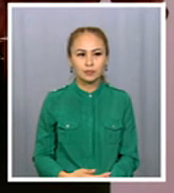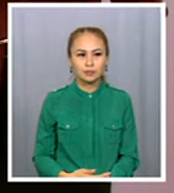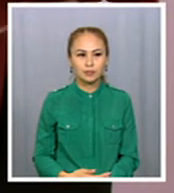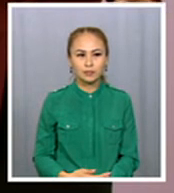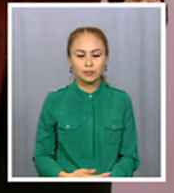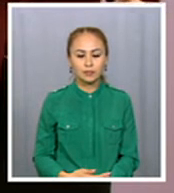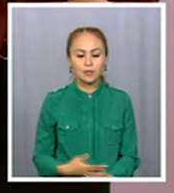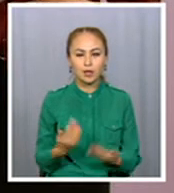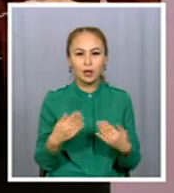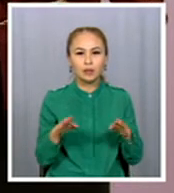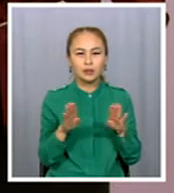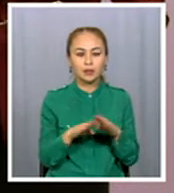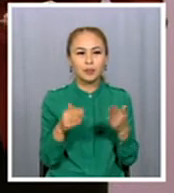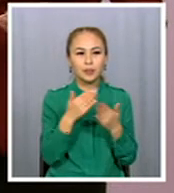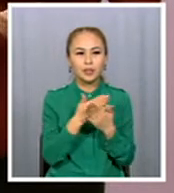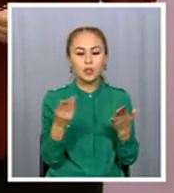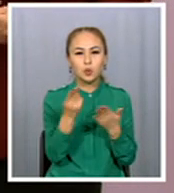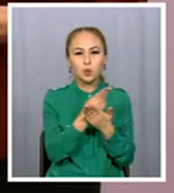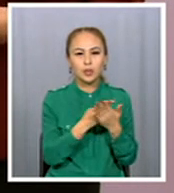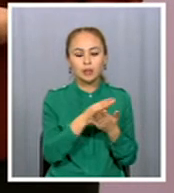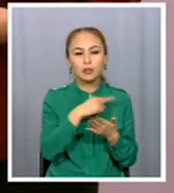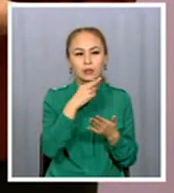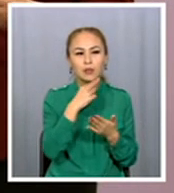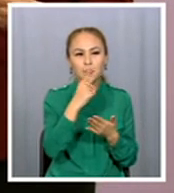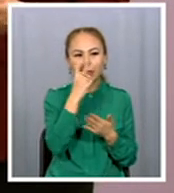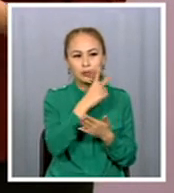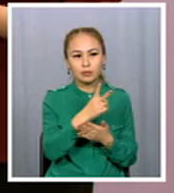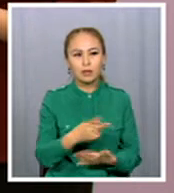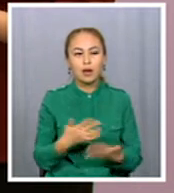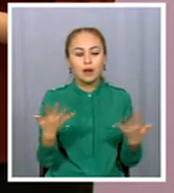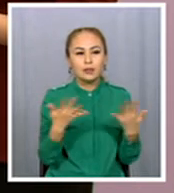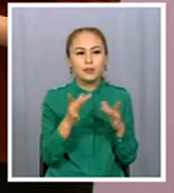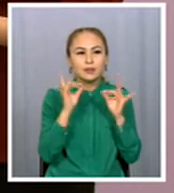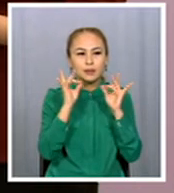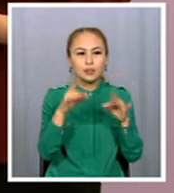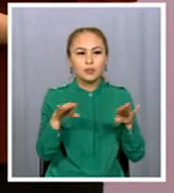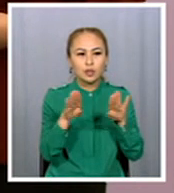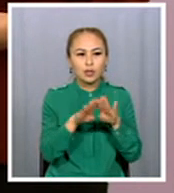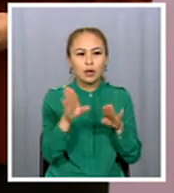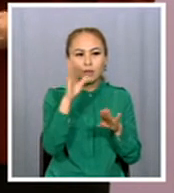Ал енді мына суретке назар аударайық. Қандай